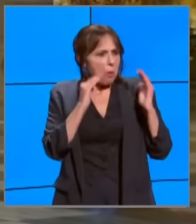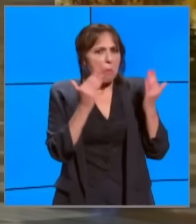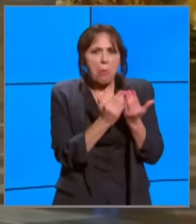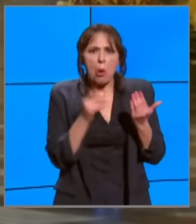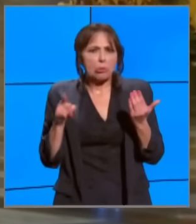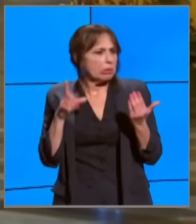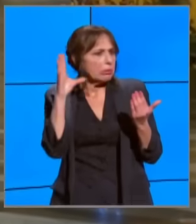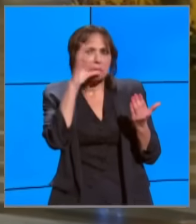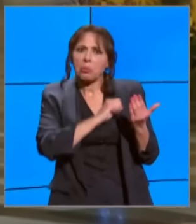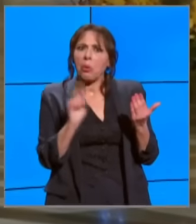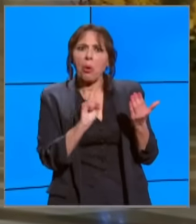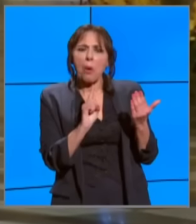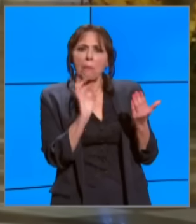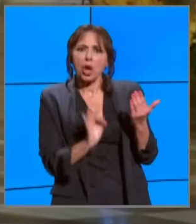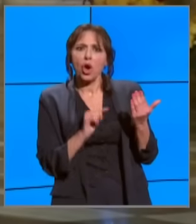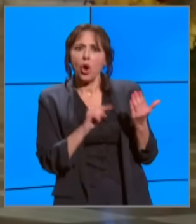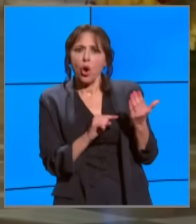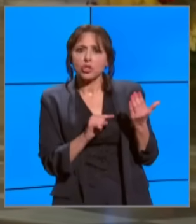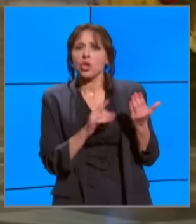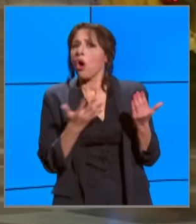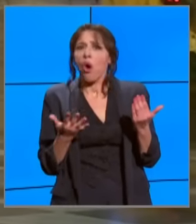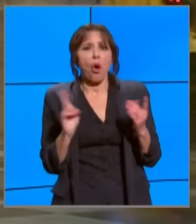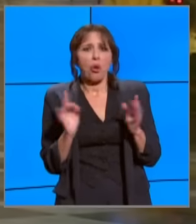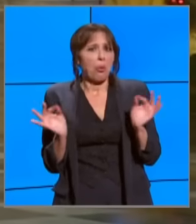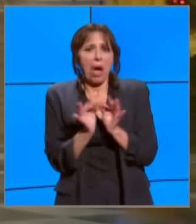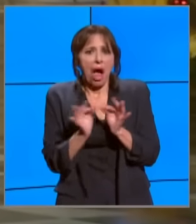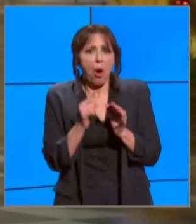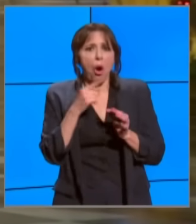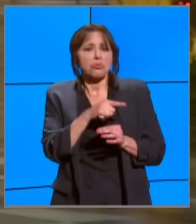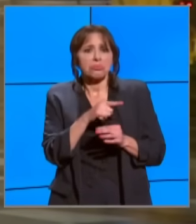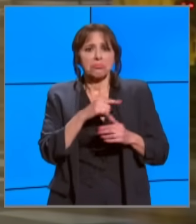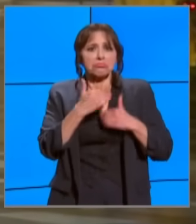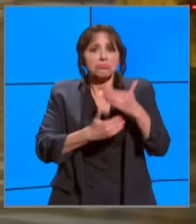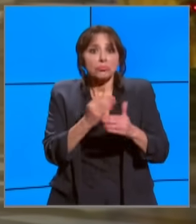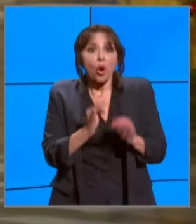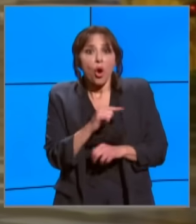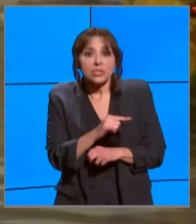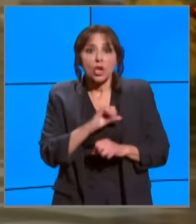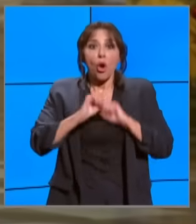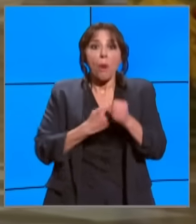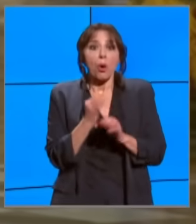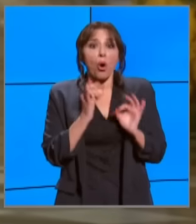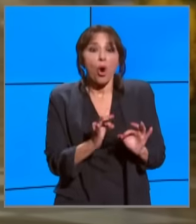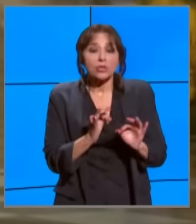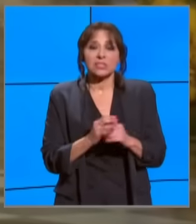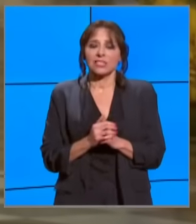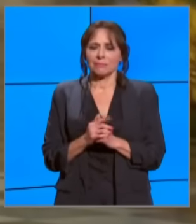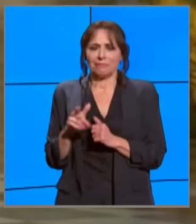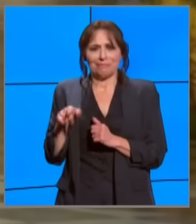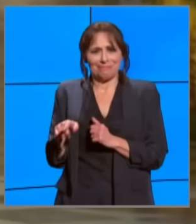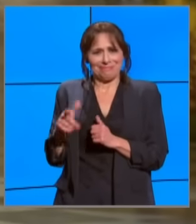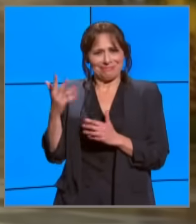possono comprendere e di cui non condividono andamento e comportamenti un disorientamento